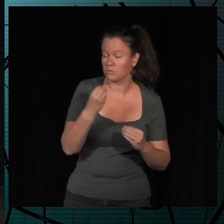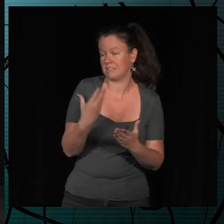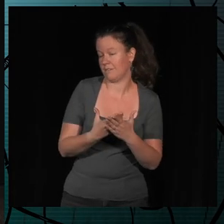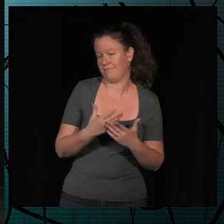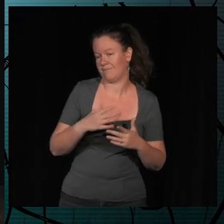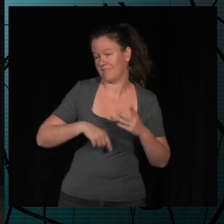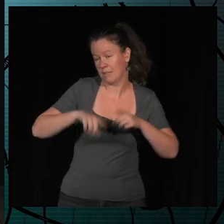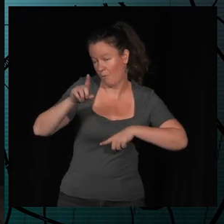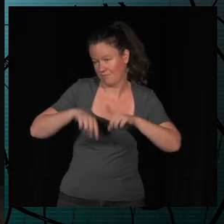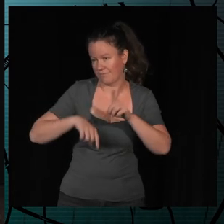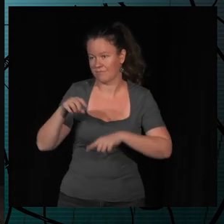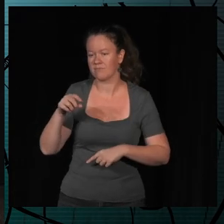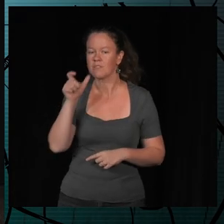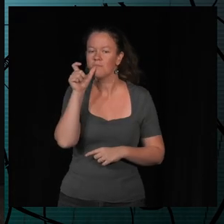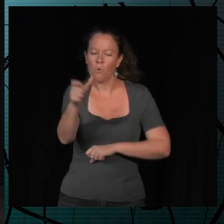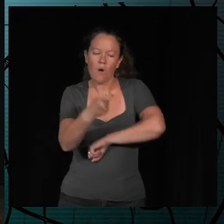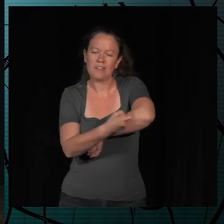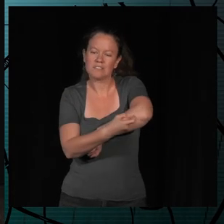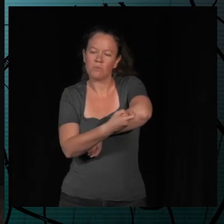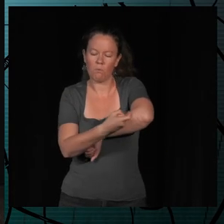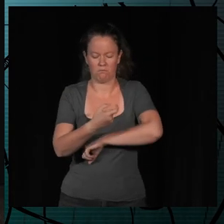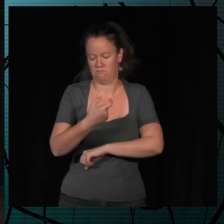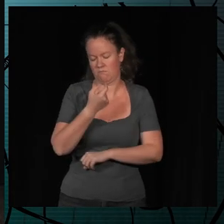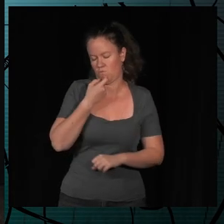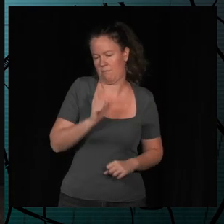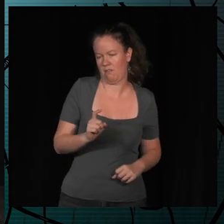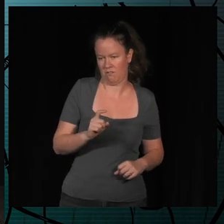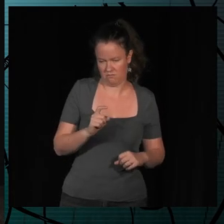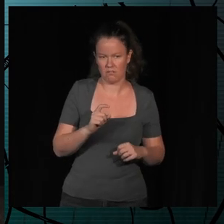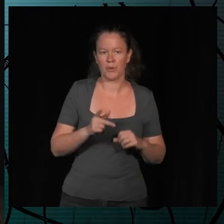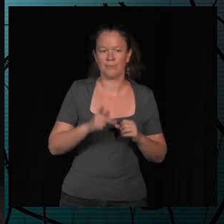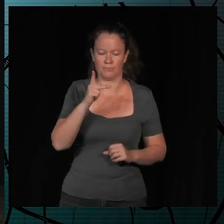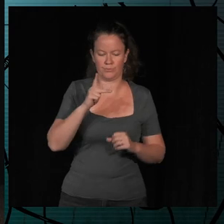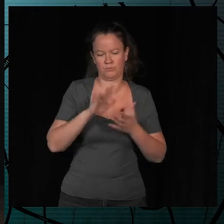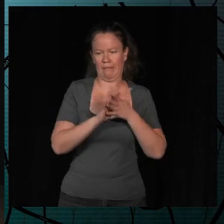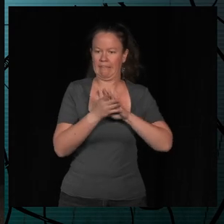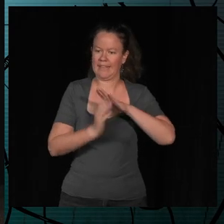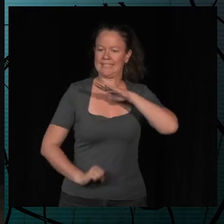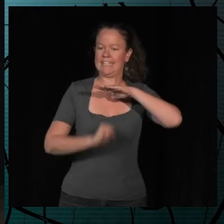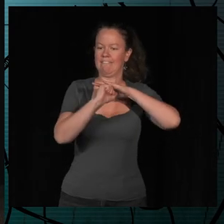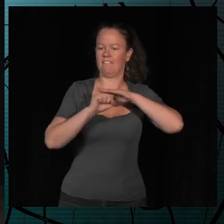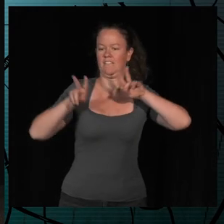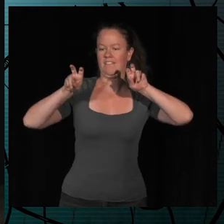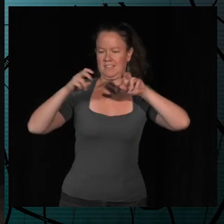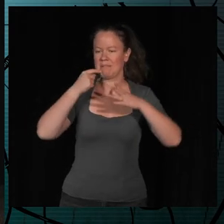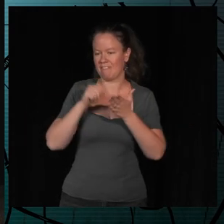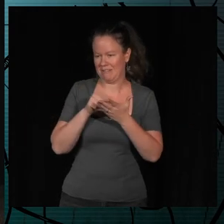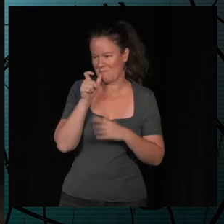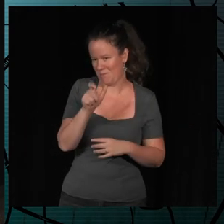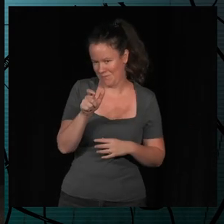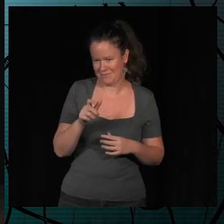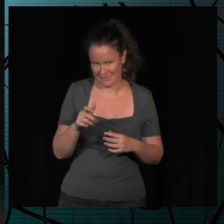moi je n'emploie pas ces termes d'addiction je préfère parler de pratique excessif que je fais partie des gens qui ne sont pas dans le ce